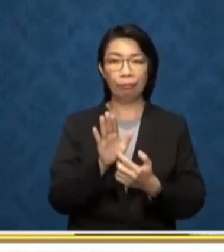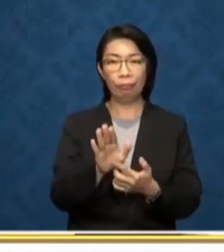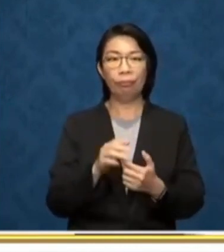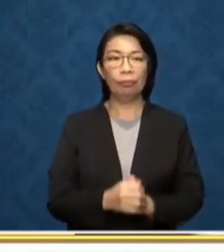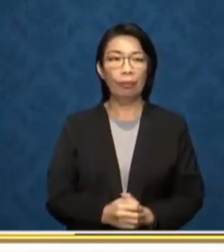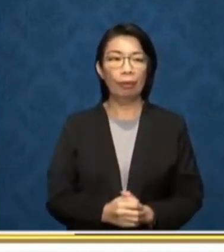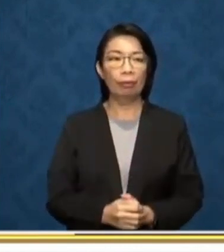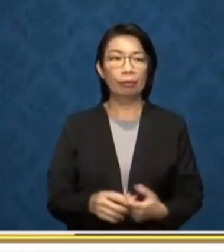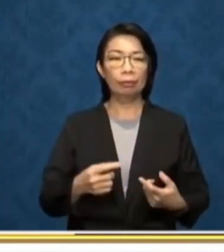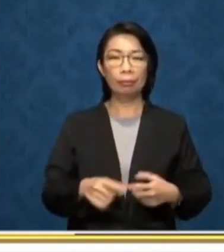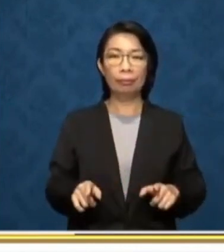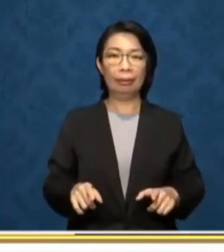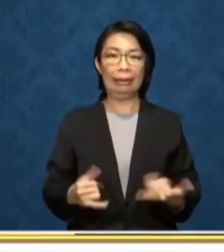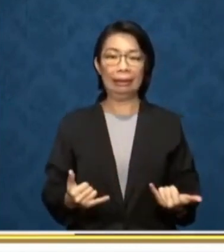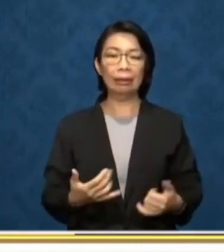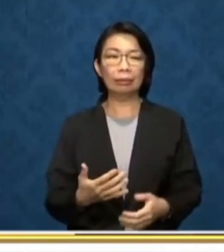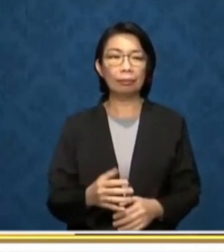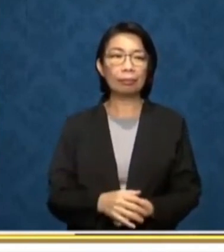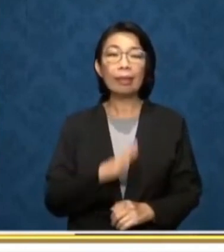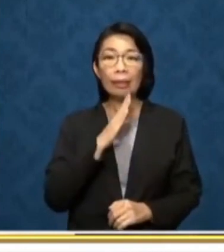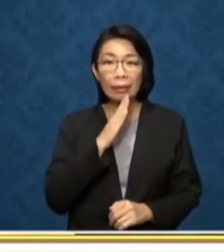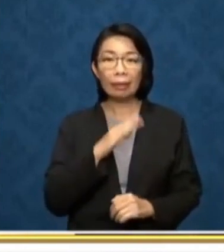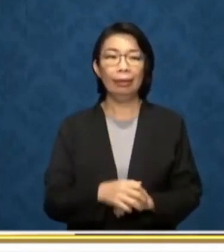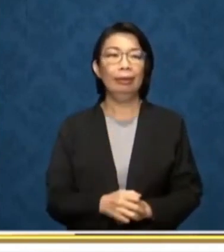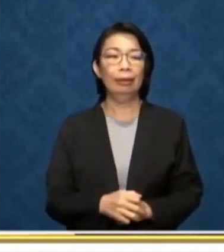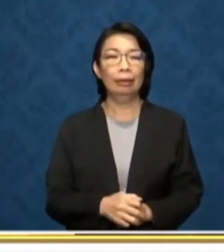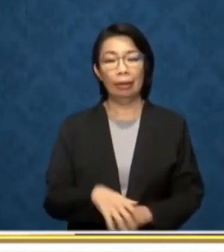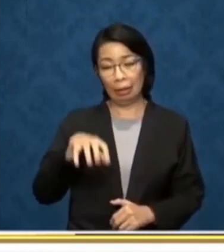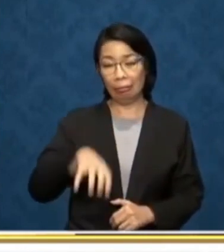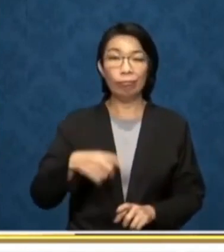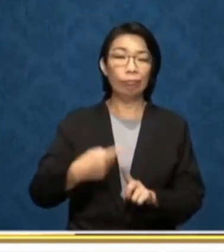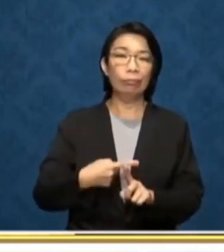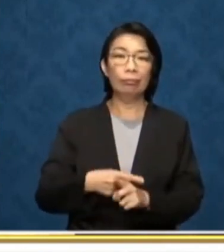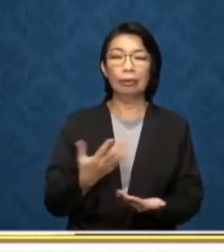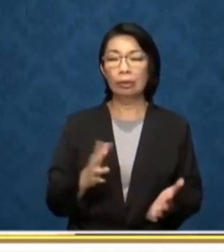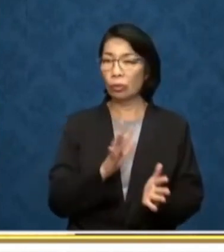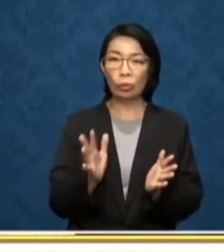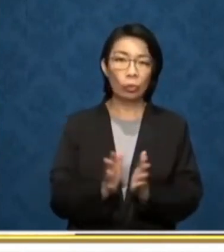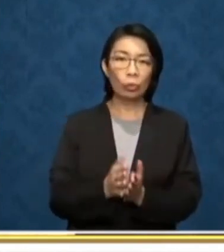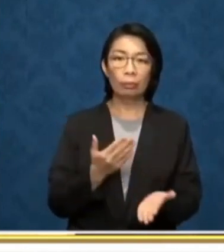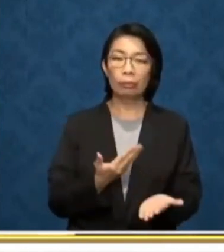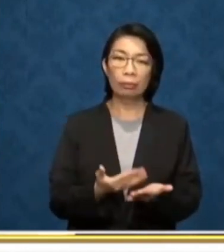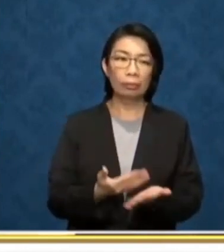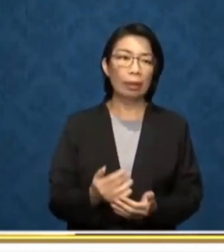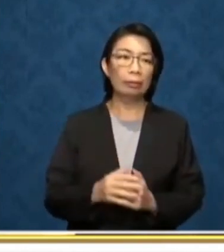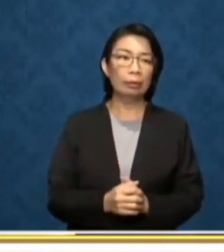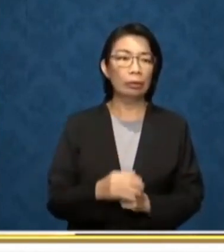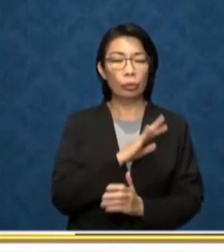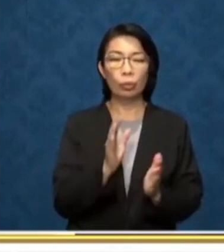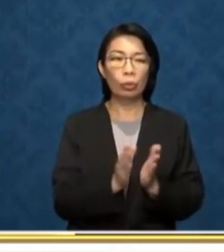ะสิงคโปร์ที่เดียว 150,000 ล้านเพราะฉะนั้นถ้า5ที่เนี่ยเป็น750,000ล้านแล้วหัวใต้ดินอีก750,000ล้าน9ล้